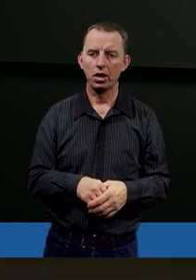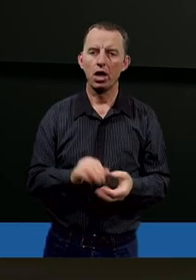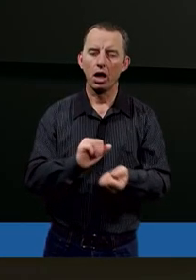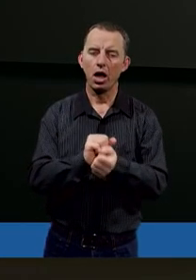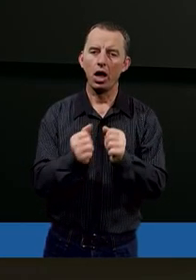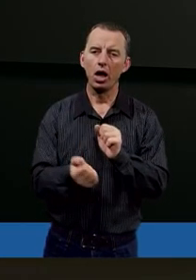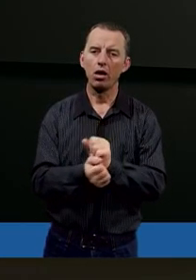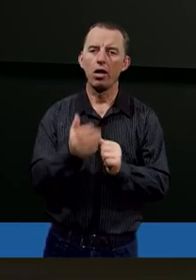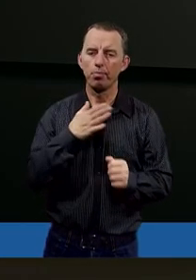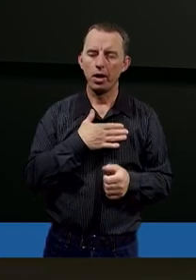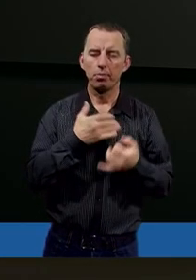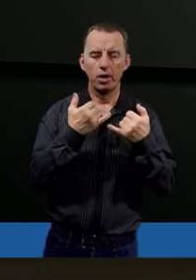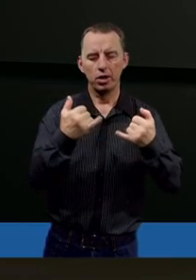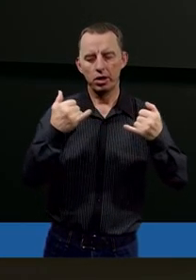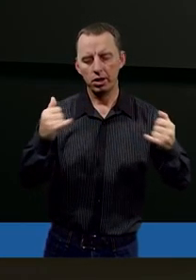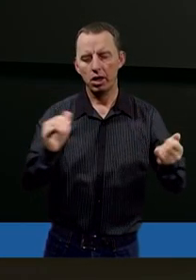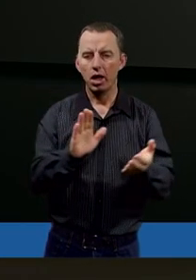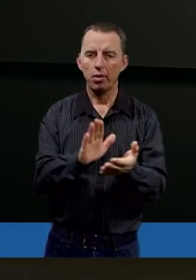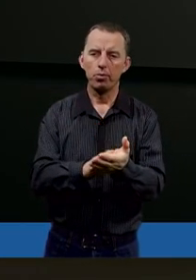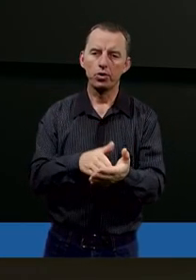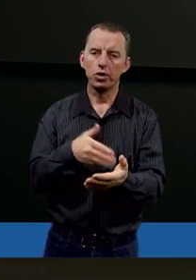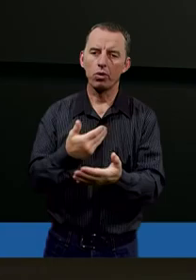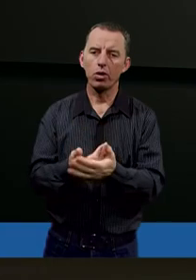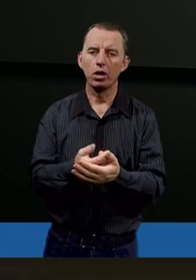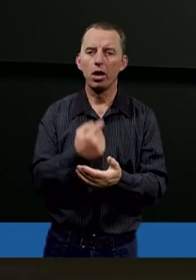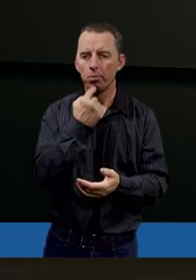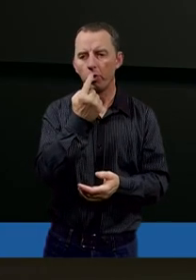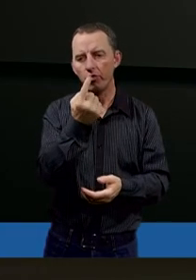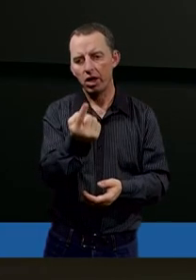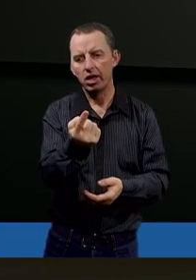Albo mamy inne przykłady, że powiedzmy